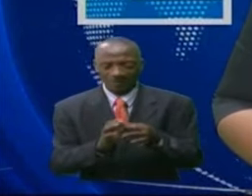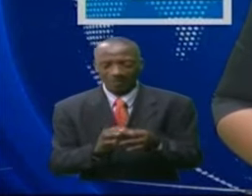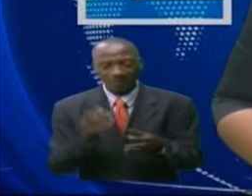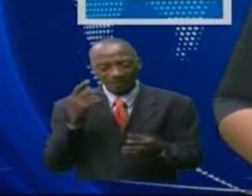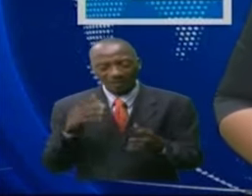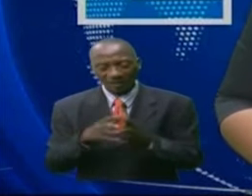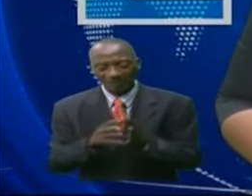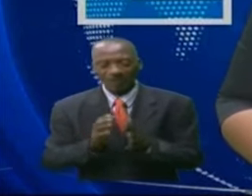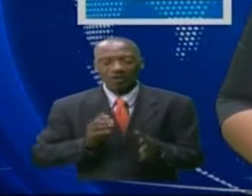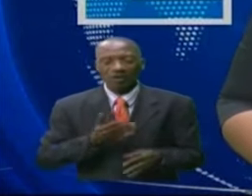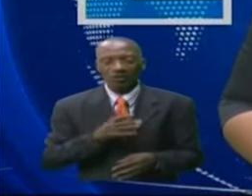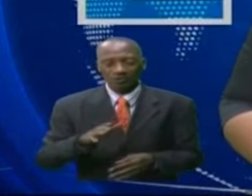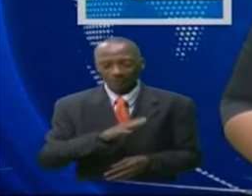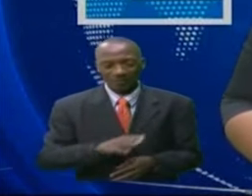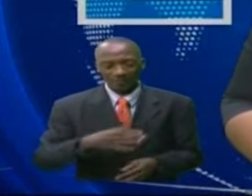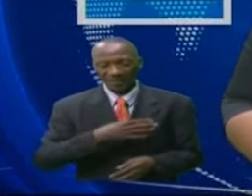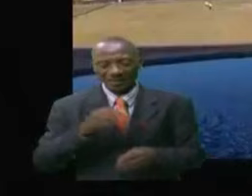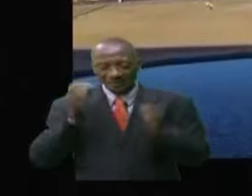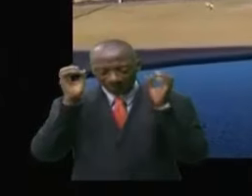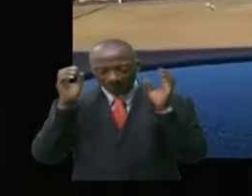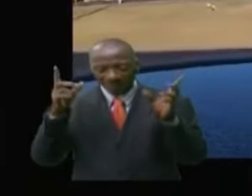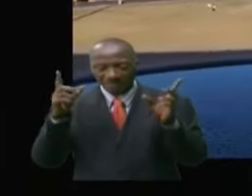pour les deux pays. Patrick Michel Mukui.